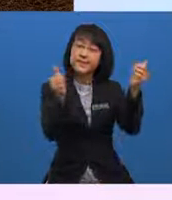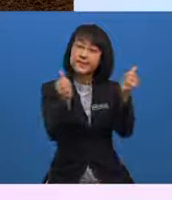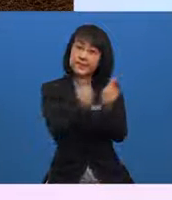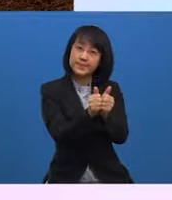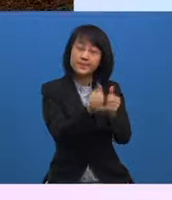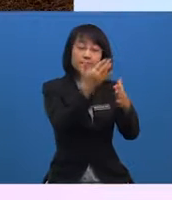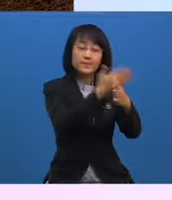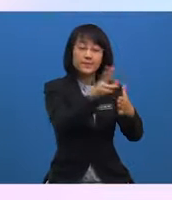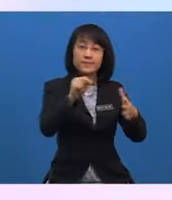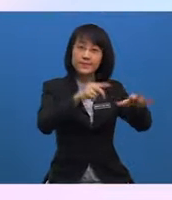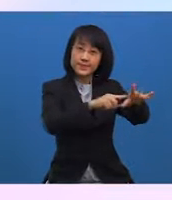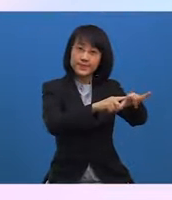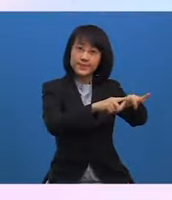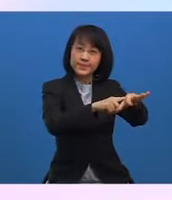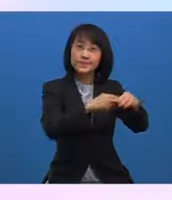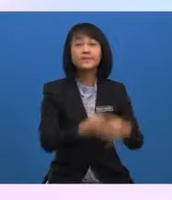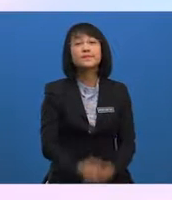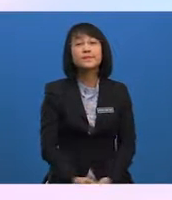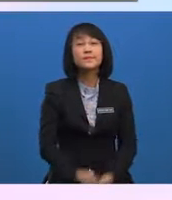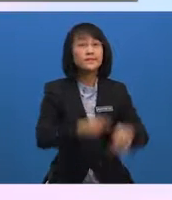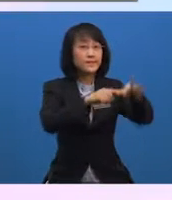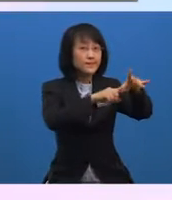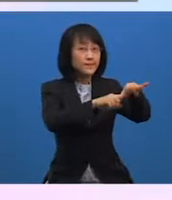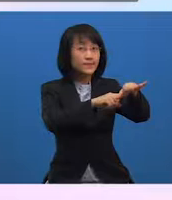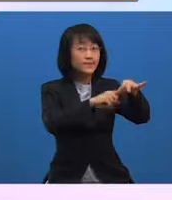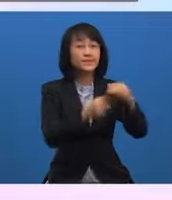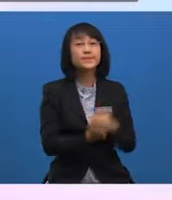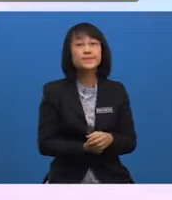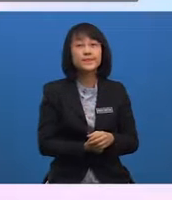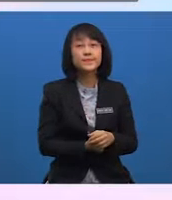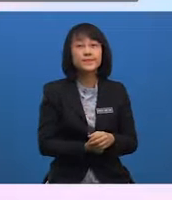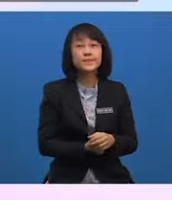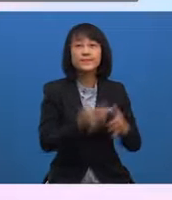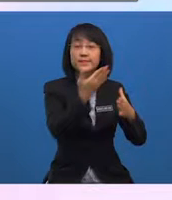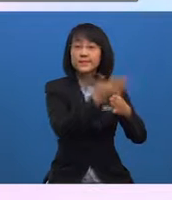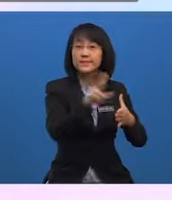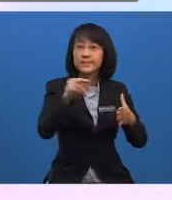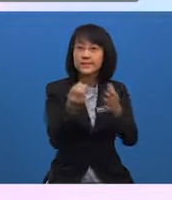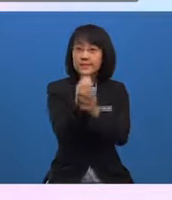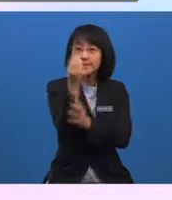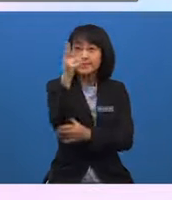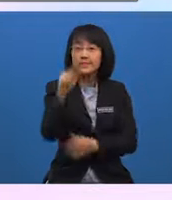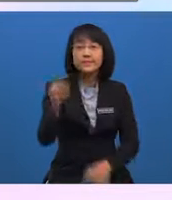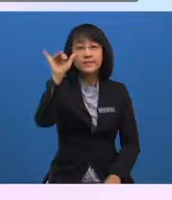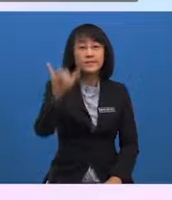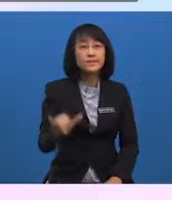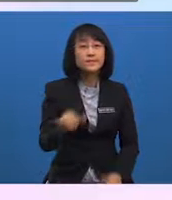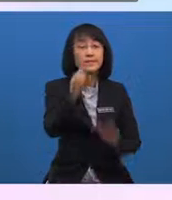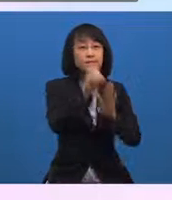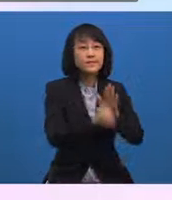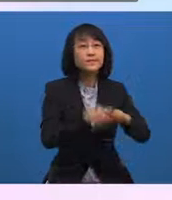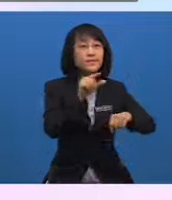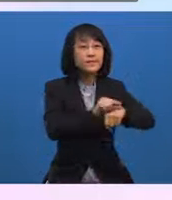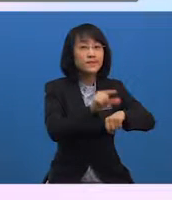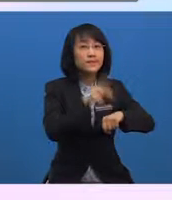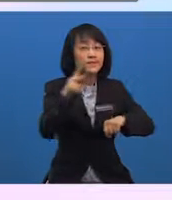dengan bahagian daun. Daun merupakan bahagian tumbuhan yang digunakan untuk